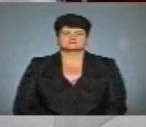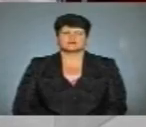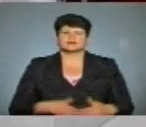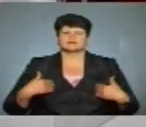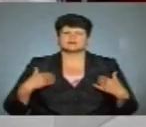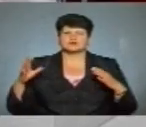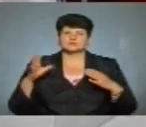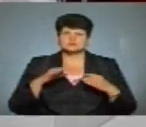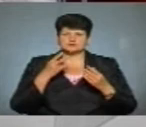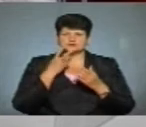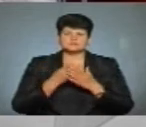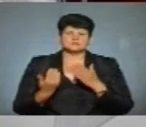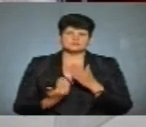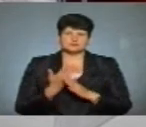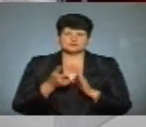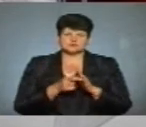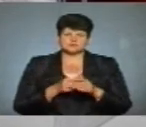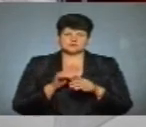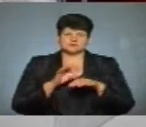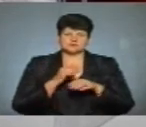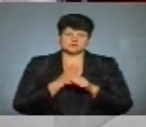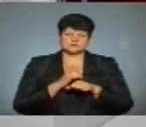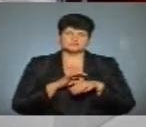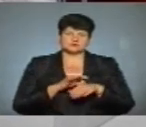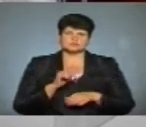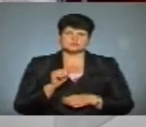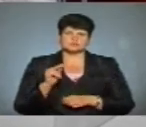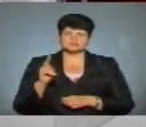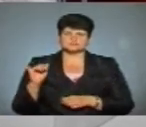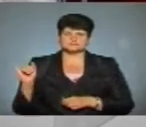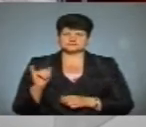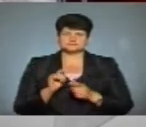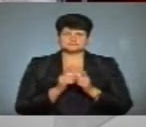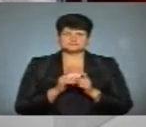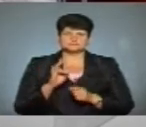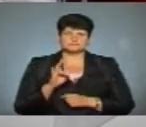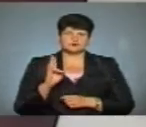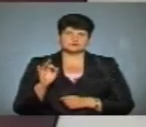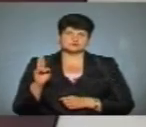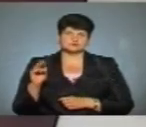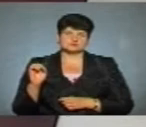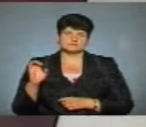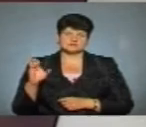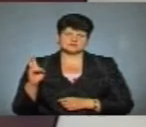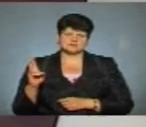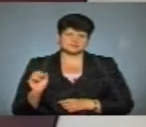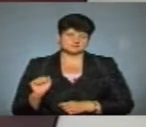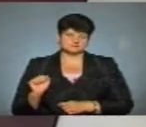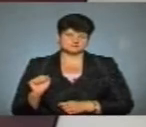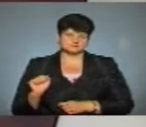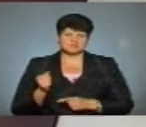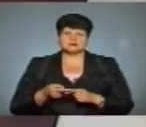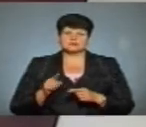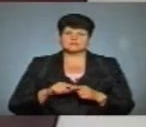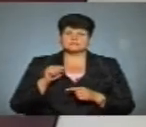вітаю усіх, хто зараз з нами. Ви дивитесь новини. У студії працює ведуча Анастасія Чечко, сурдоперекладач Надія Коцовська. У цьому